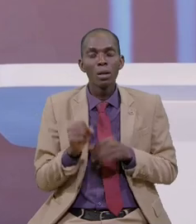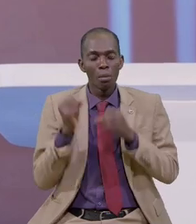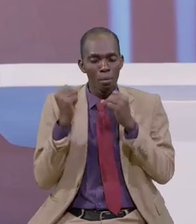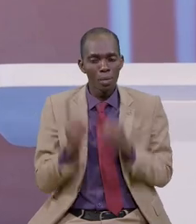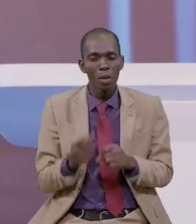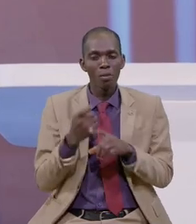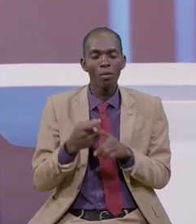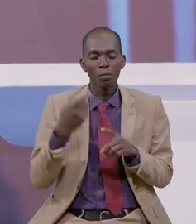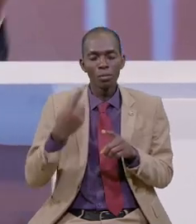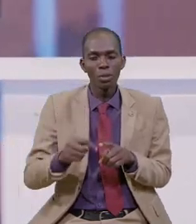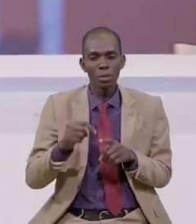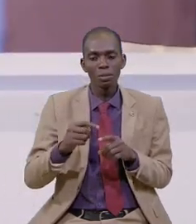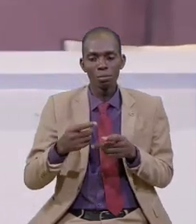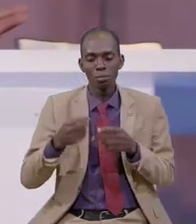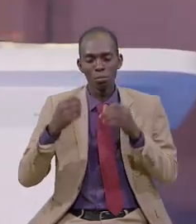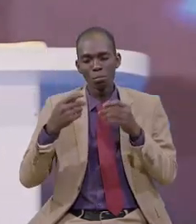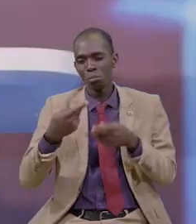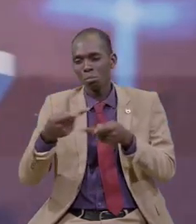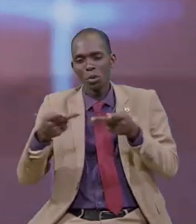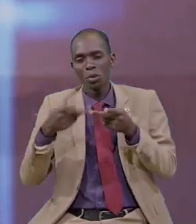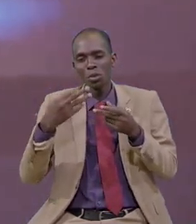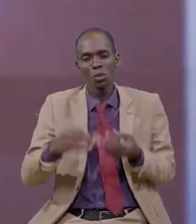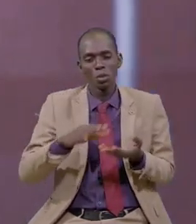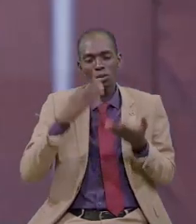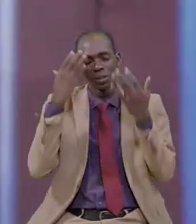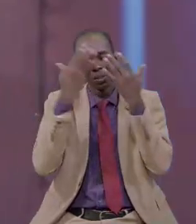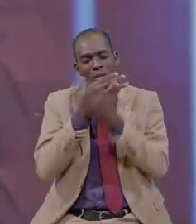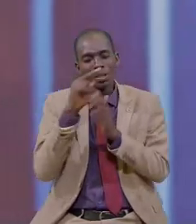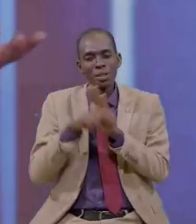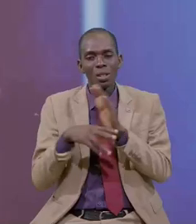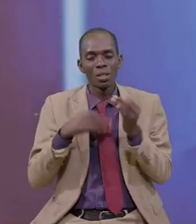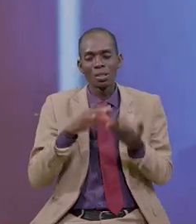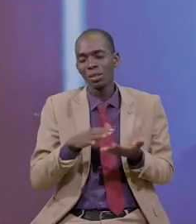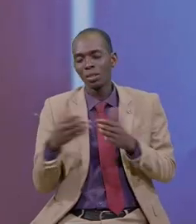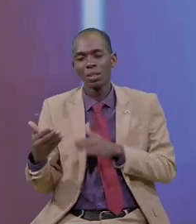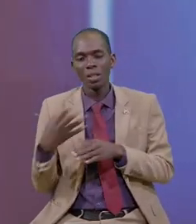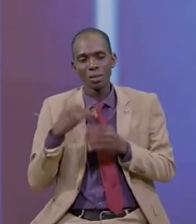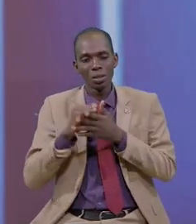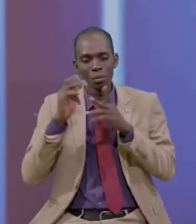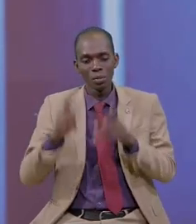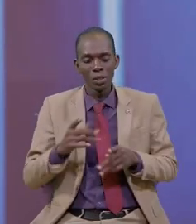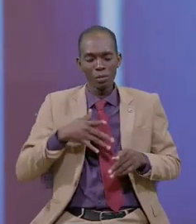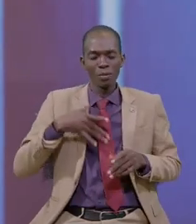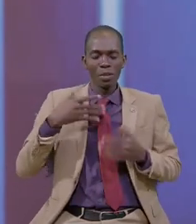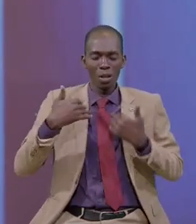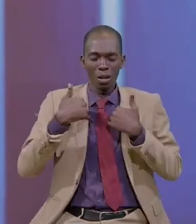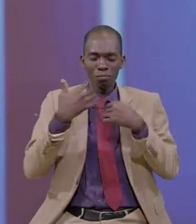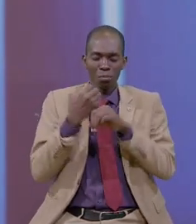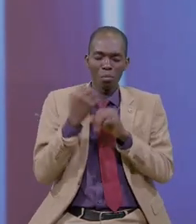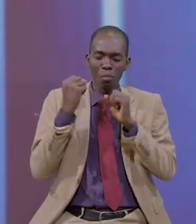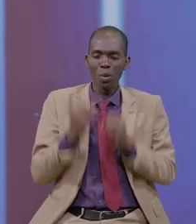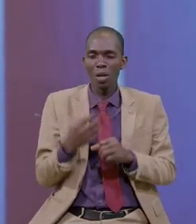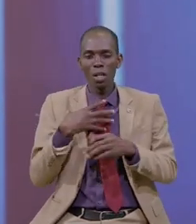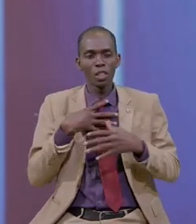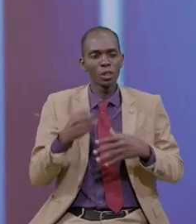des ténèbres et de la mort, et il vient, il guérit ceci, il guérit cela, vous savez ce que ça